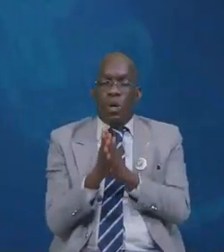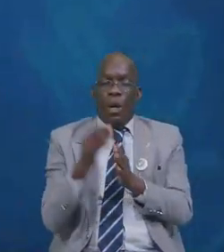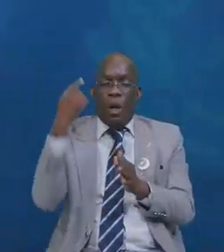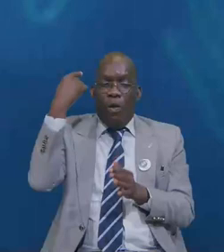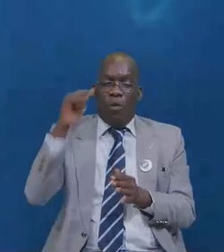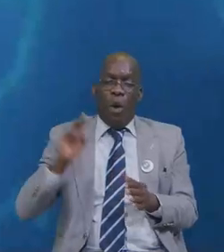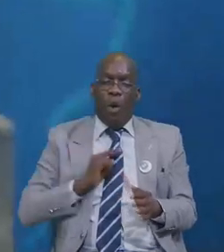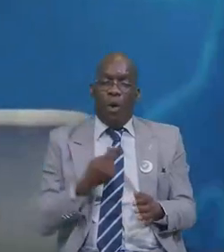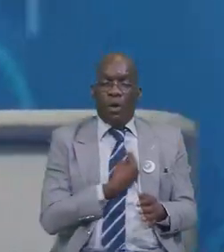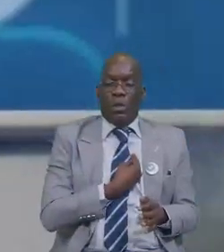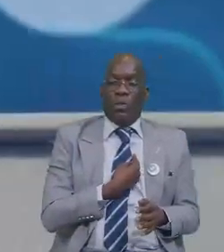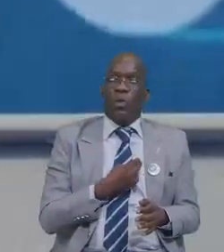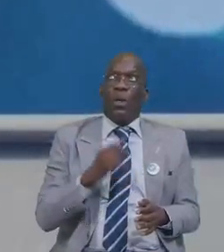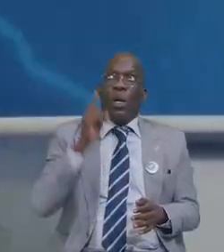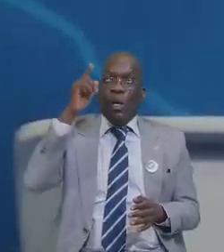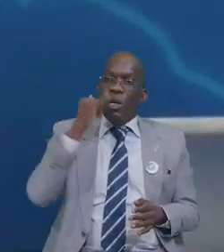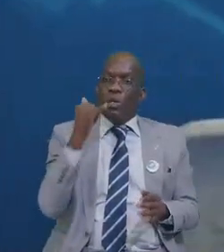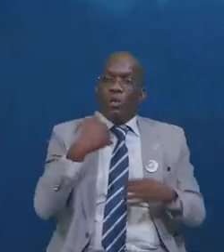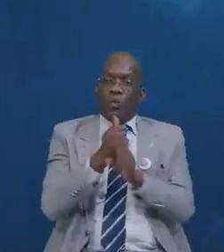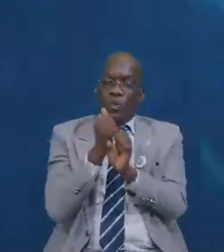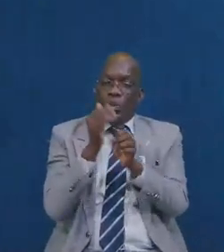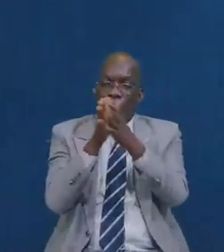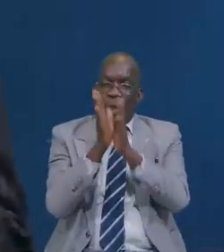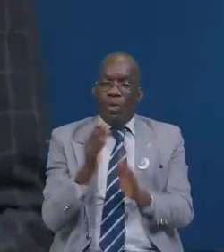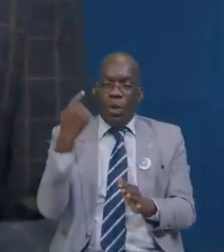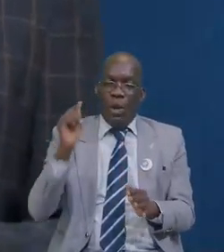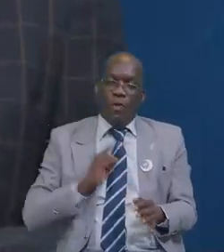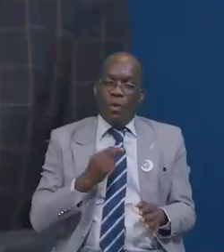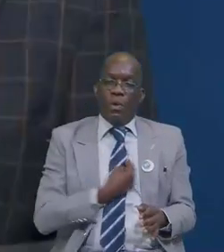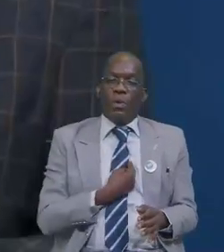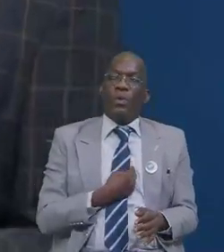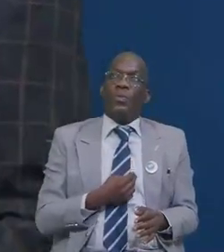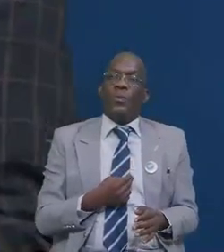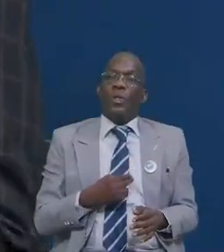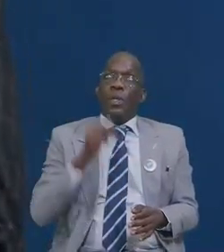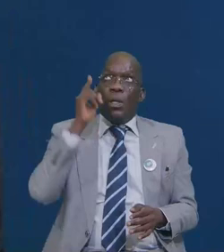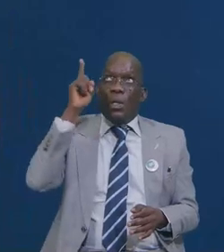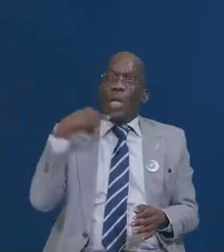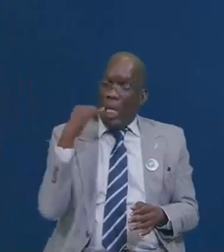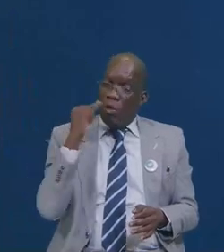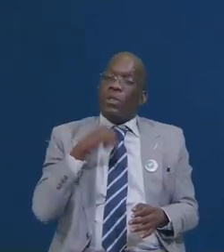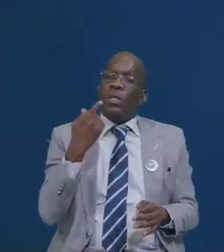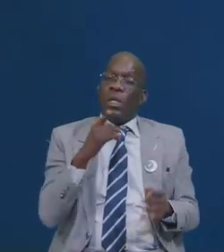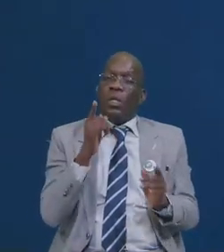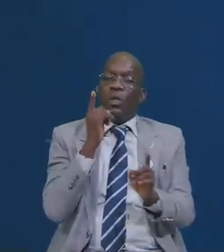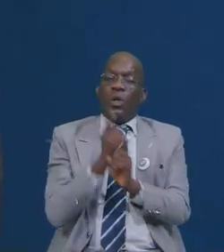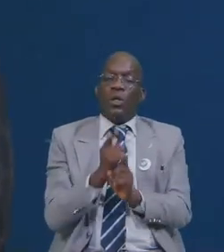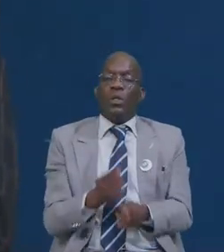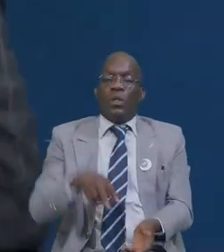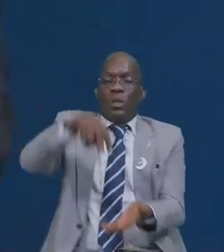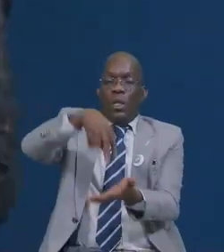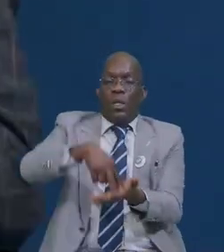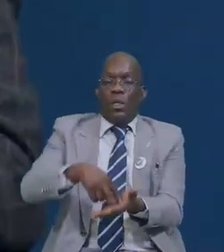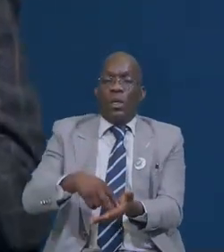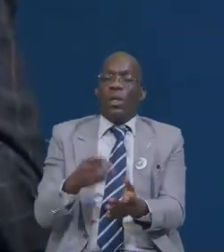intercède pour nous. Il intercède pour toi. Et il dit, lève-toi.